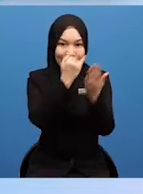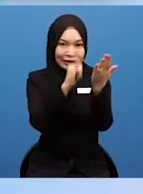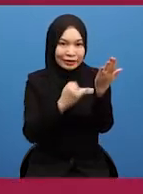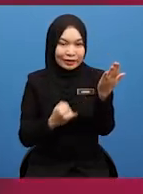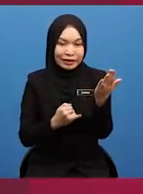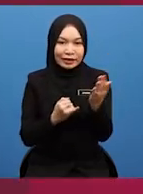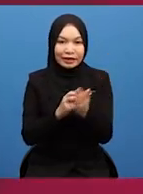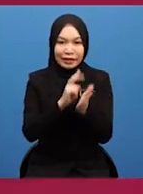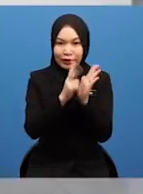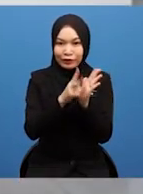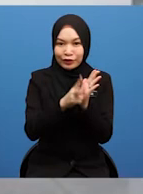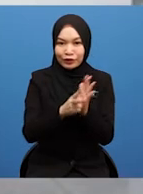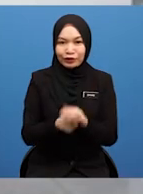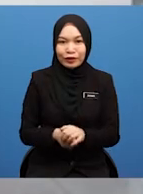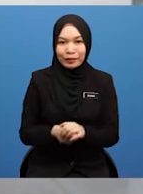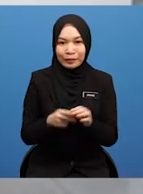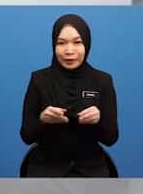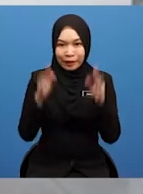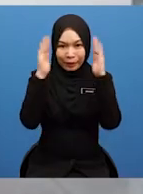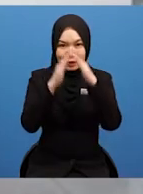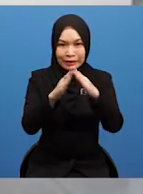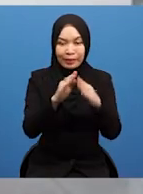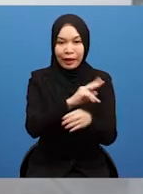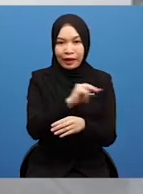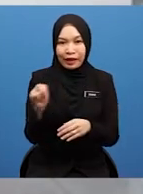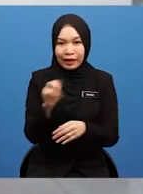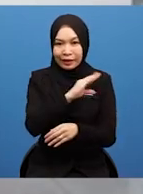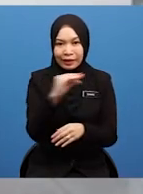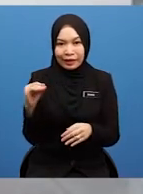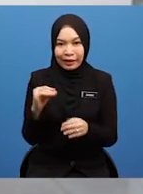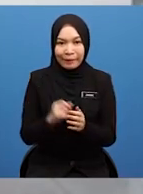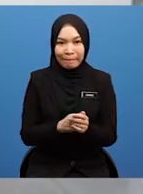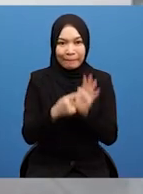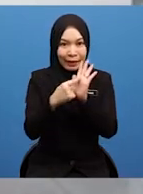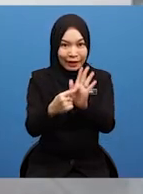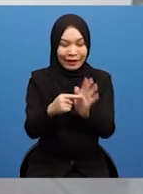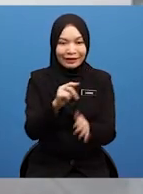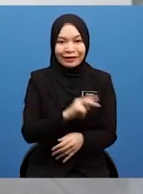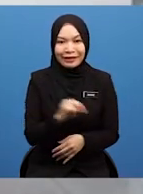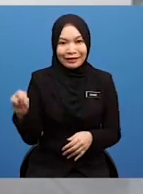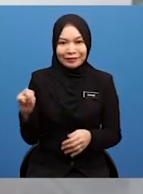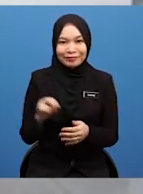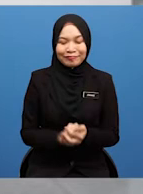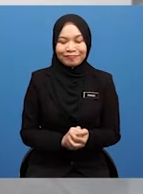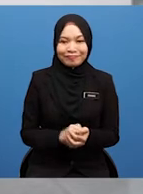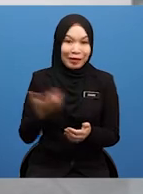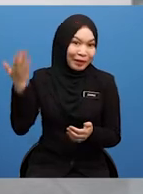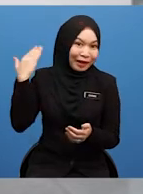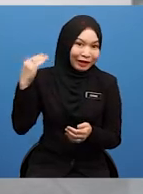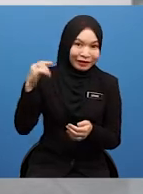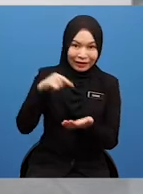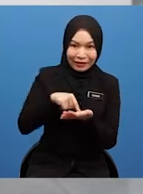peragaan pelajar-pelajar di rumah dan check doang salam persembahan dan peragaan di belakang saya ini